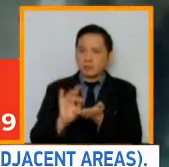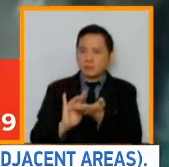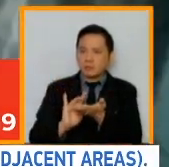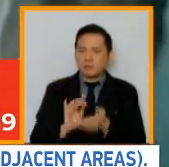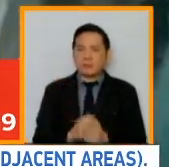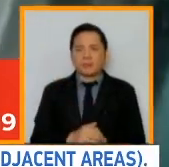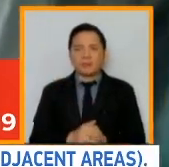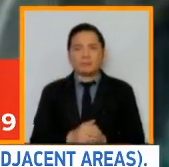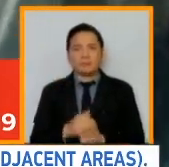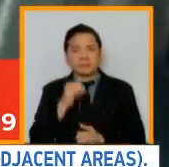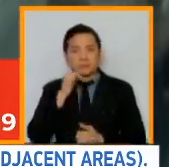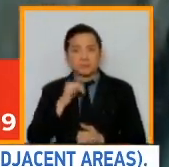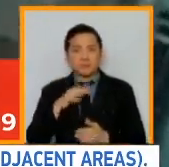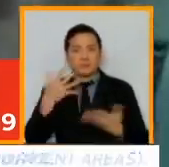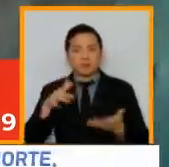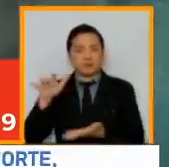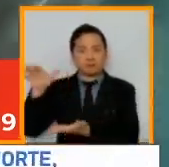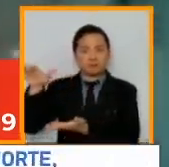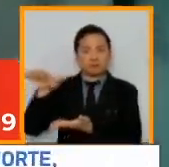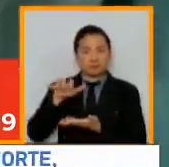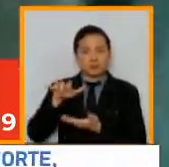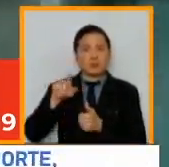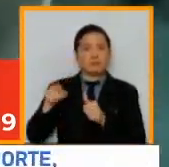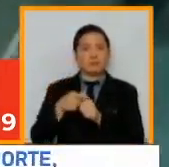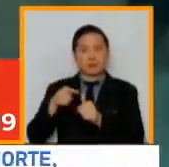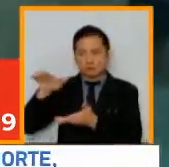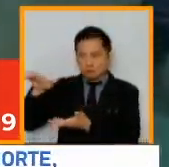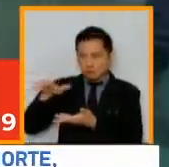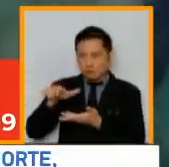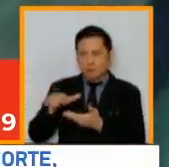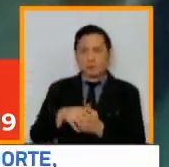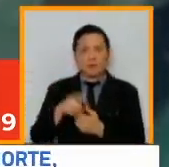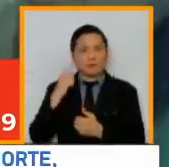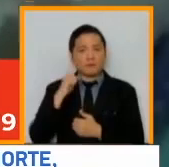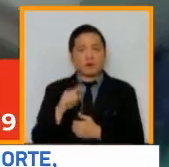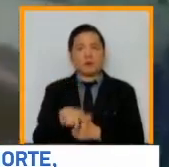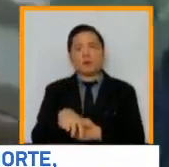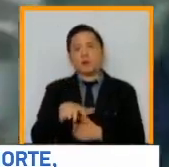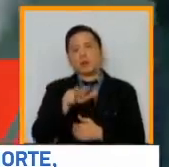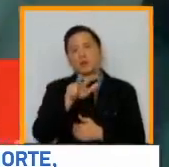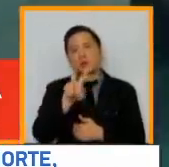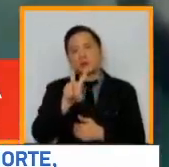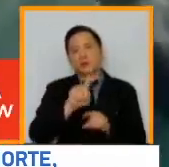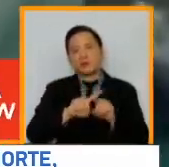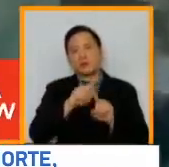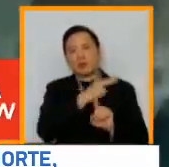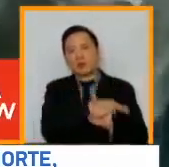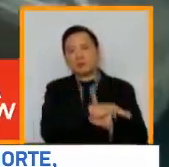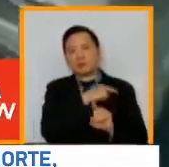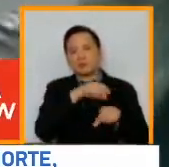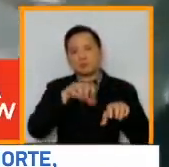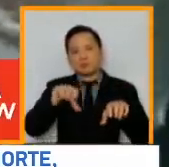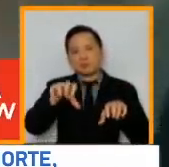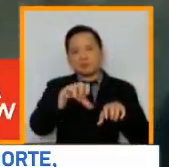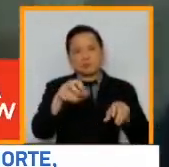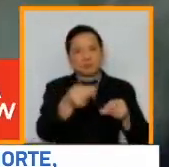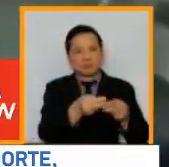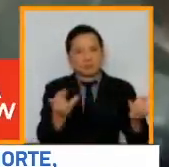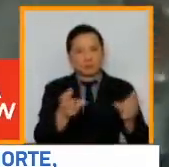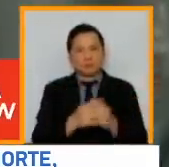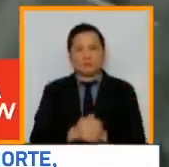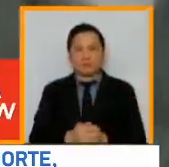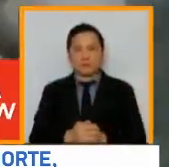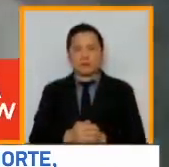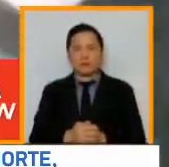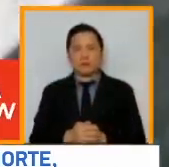ang unang batch ng molnupiravir para sa 32 ospital. Pagtitiyak ng kumpanyang Faberco na nagpoproseso sa importasyon